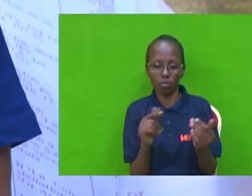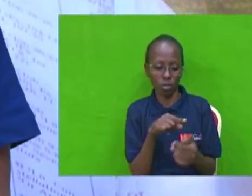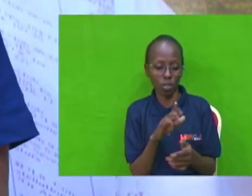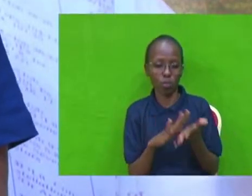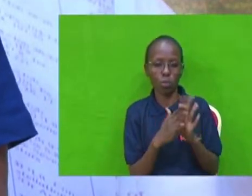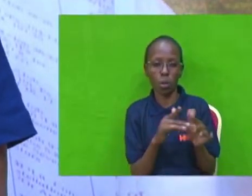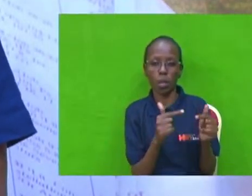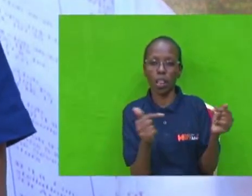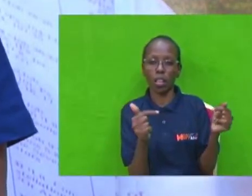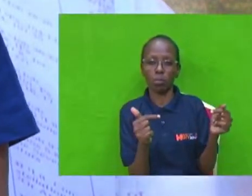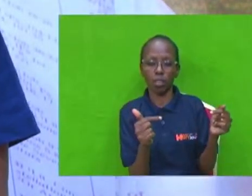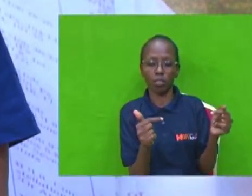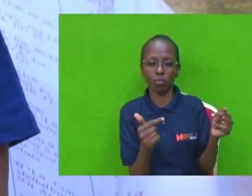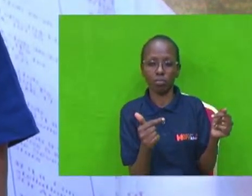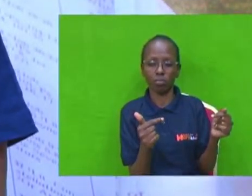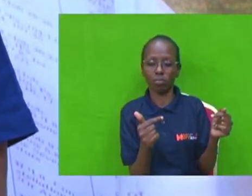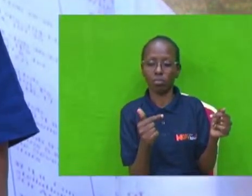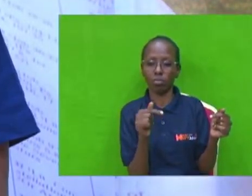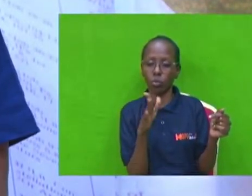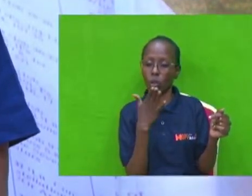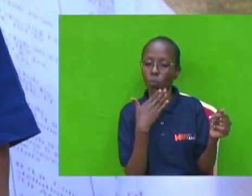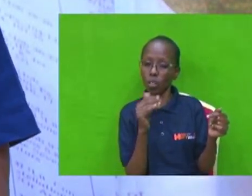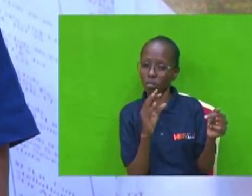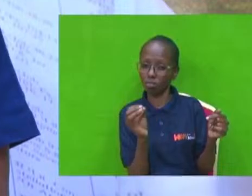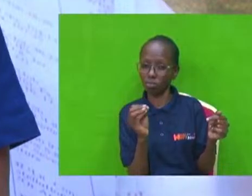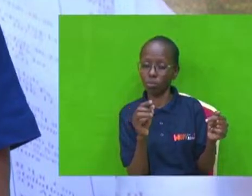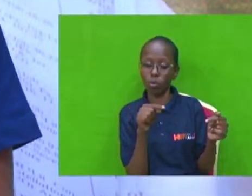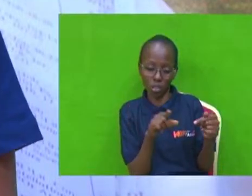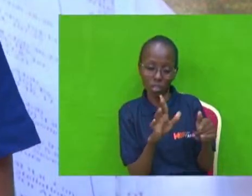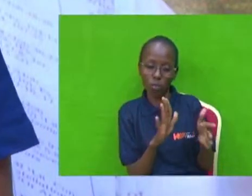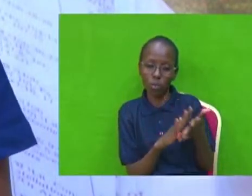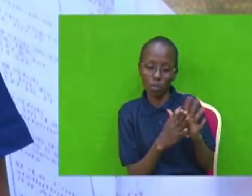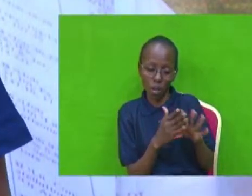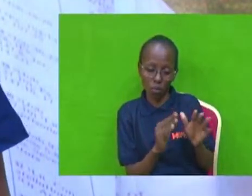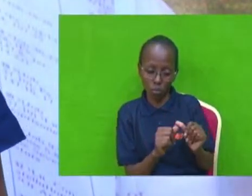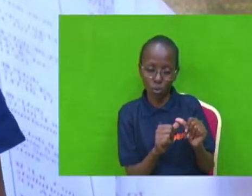Unaona eh? Yeye ni hataki. Wewe utaendelea kuwa mbaya.